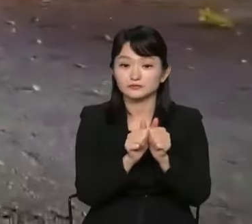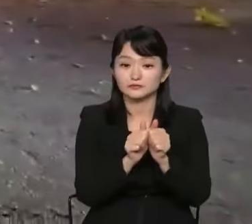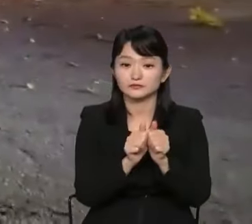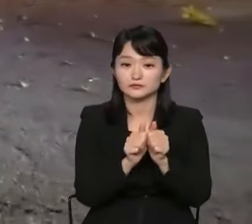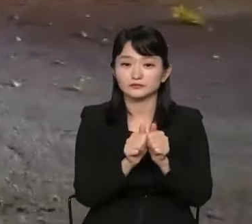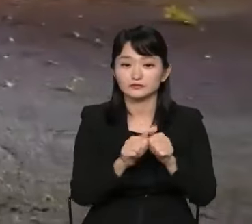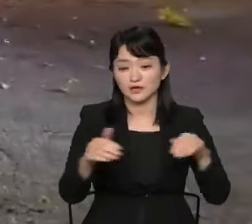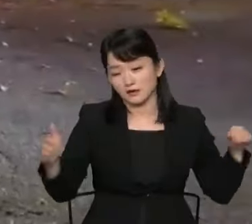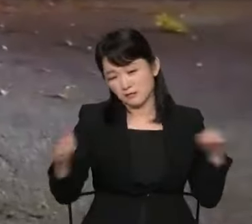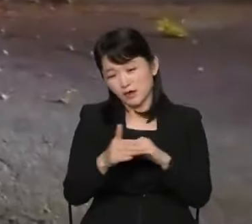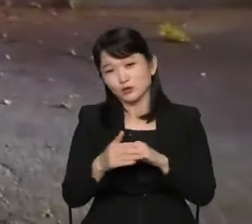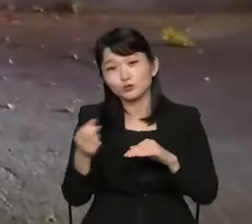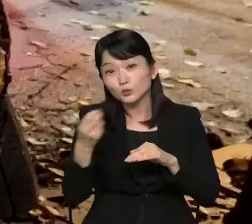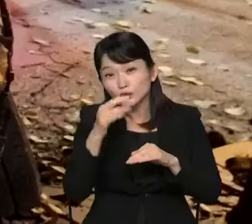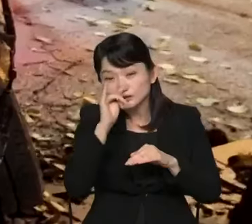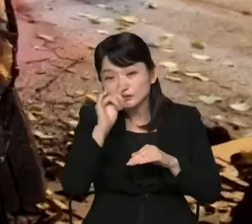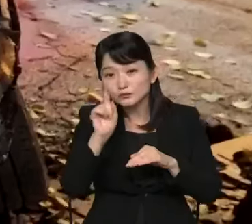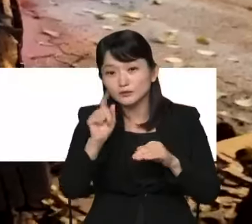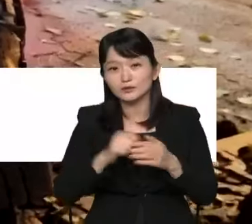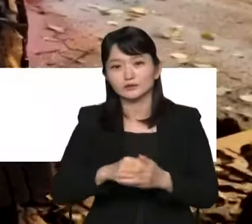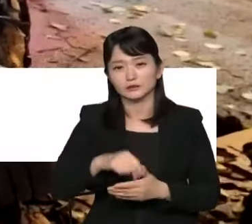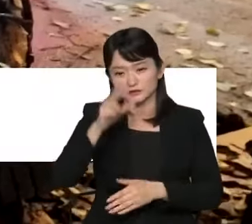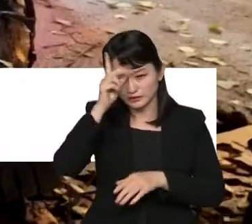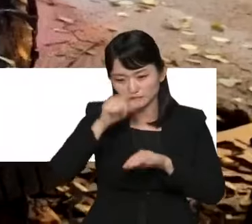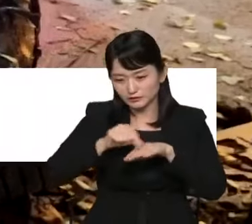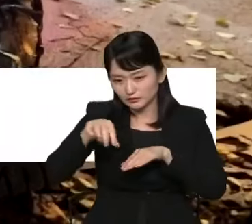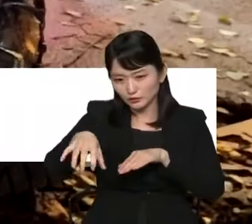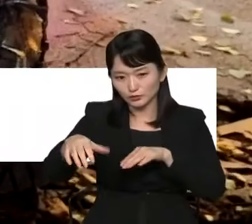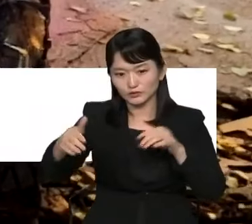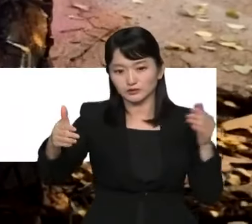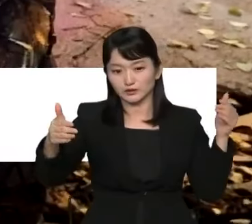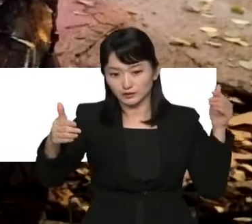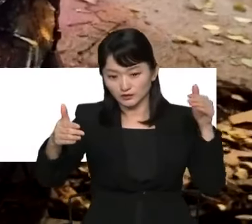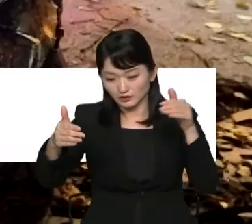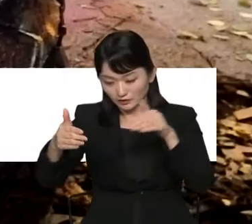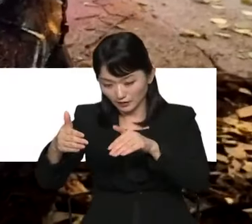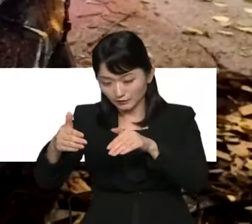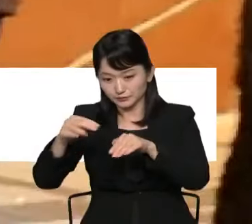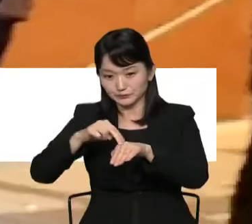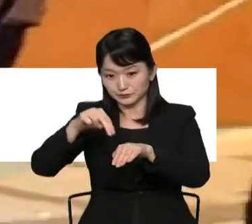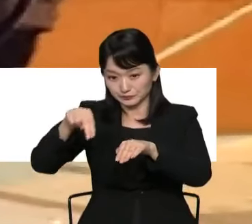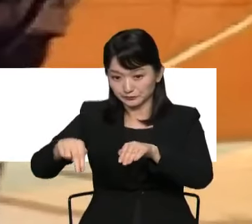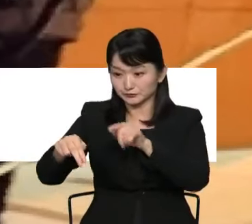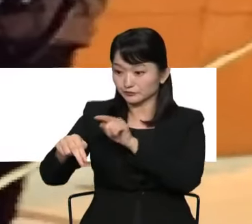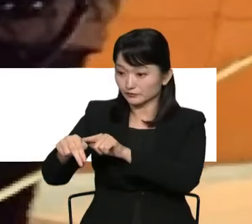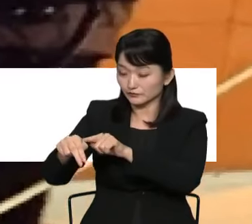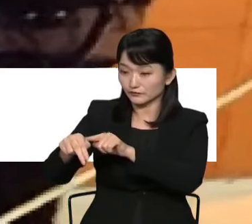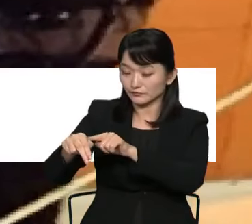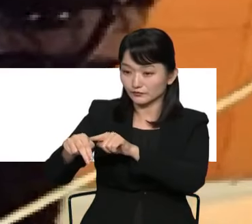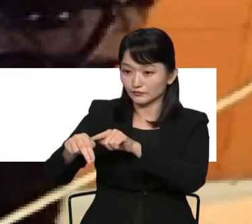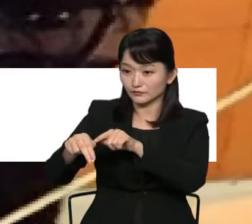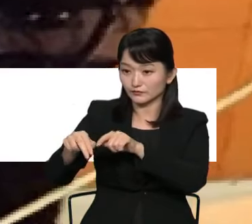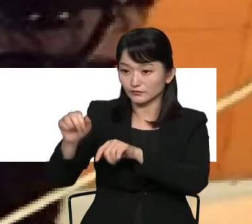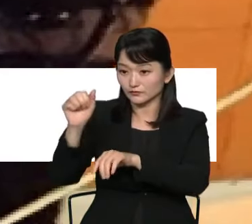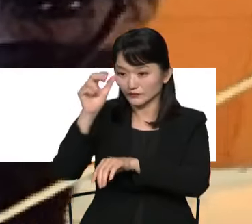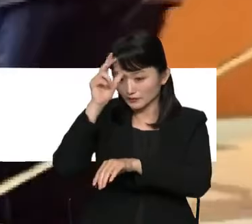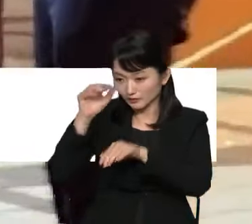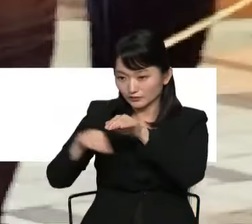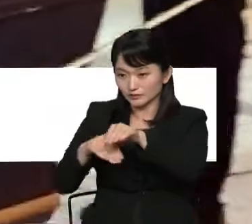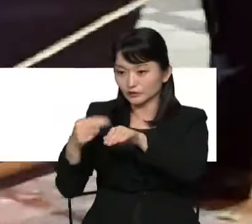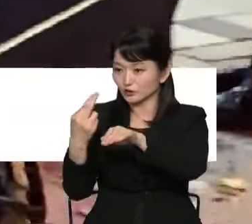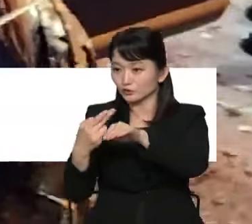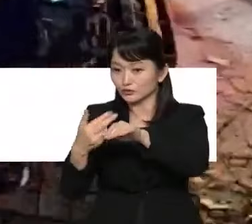여기서 그치지 않았습니다 지구 돼서 이제 하차는 그 차량 수수 유리창을 깨고 지금